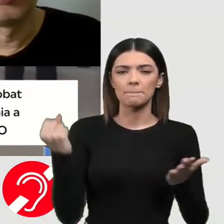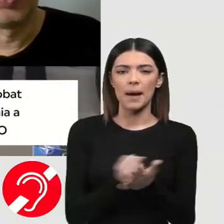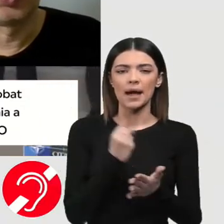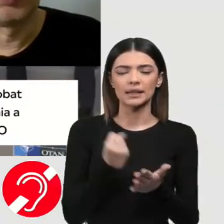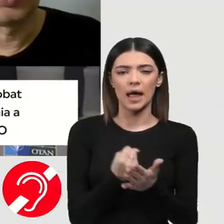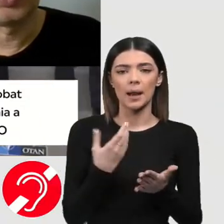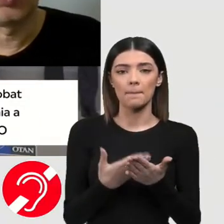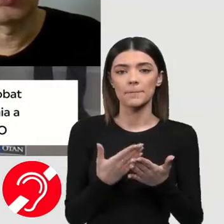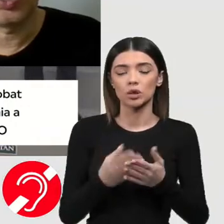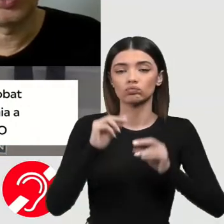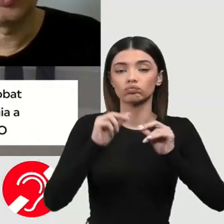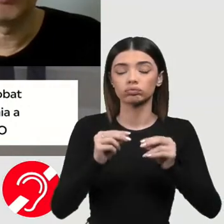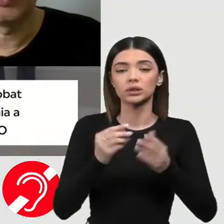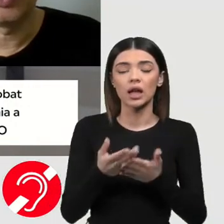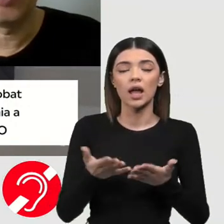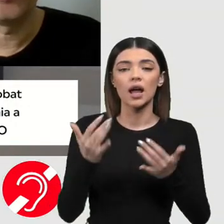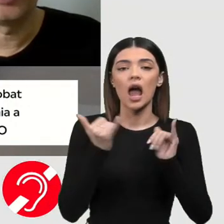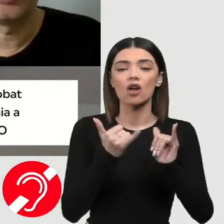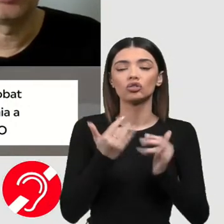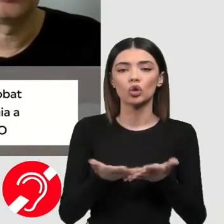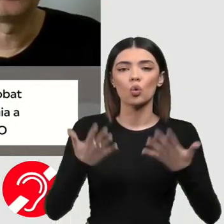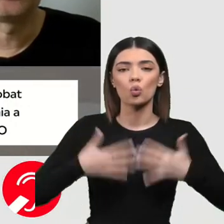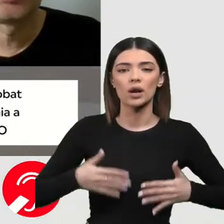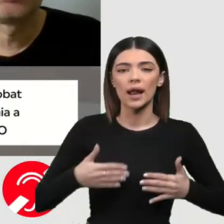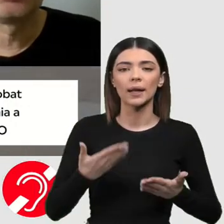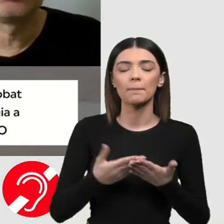pentru un folos militarilor ucraineni pe nave